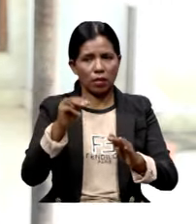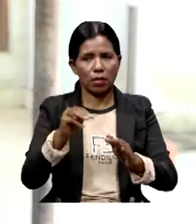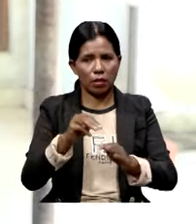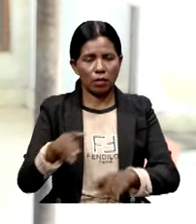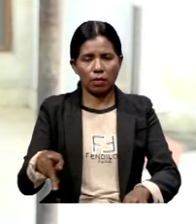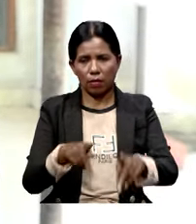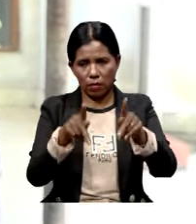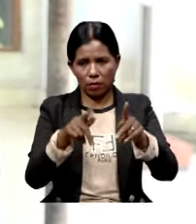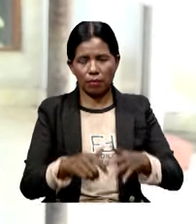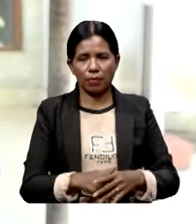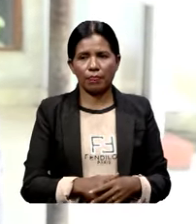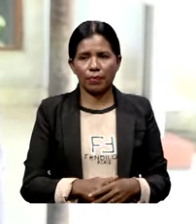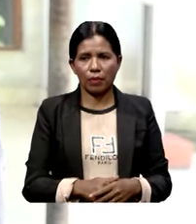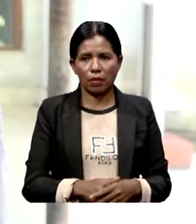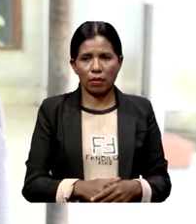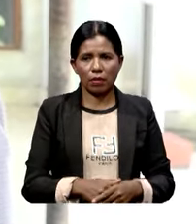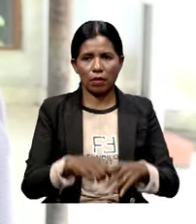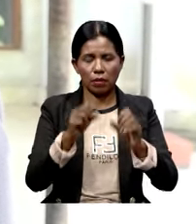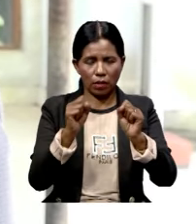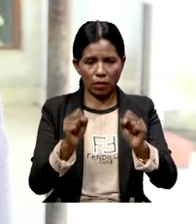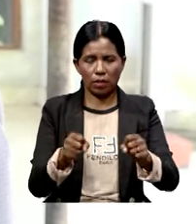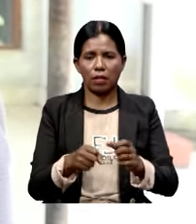publiko. Para atu,